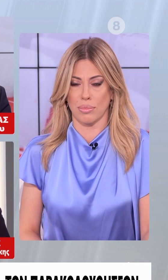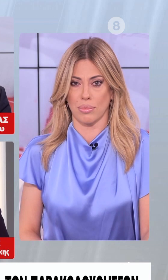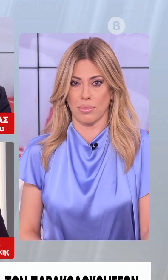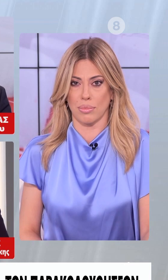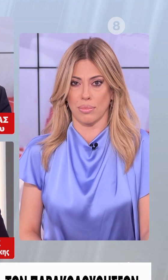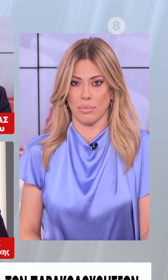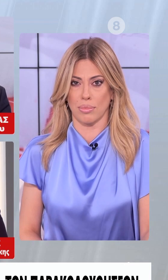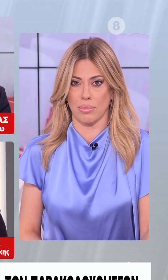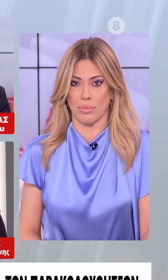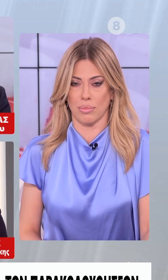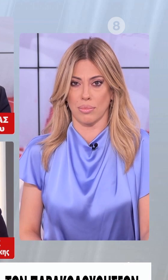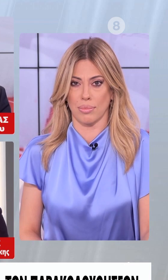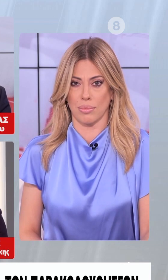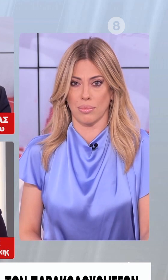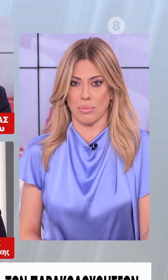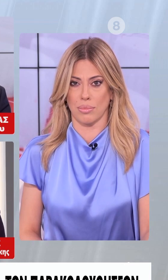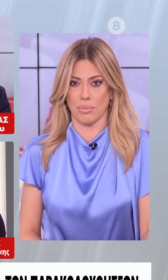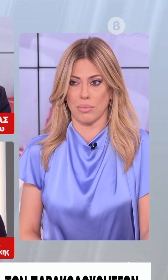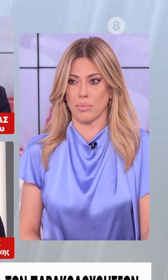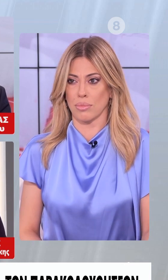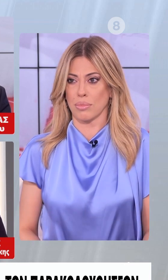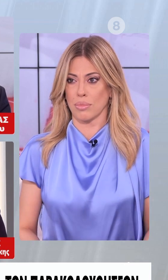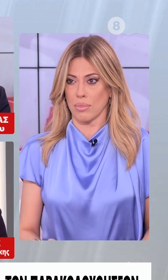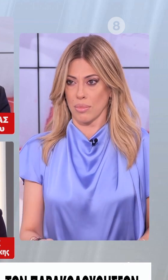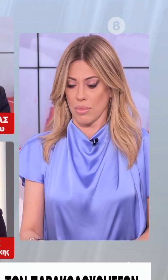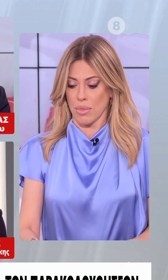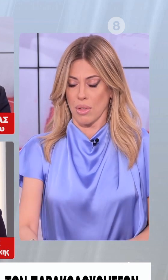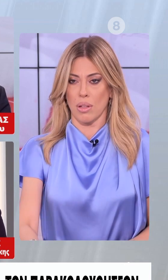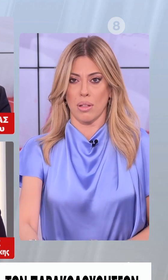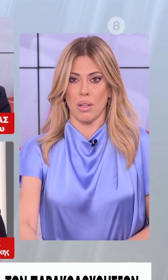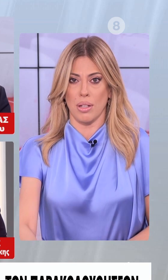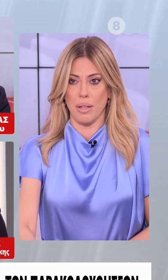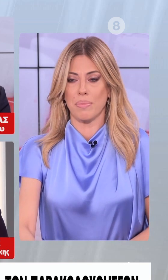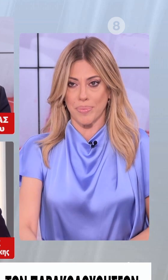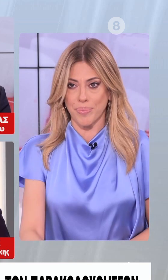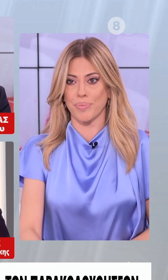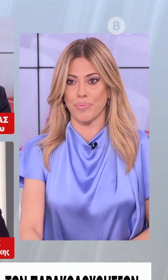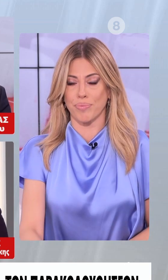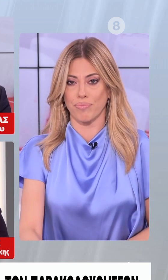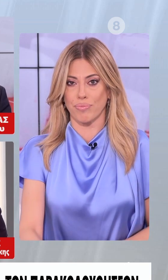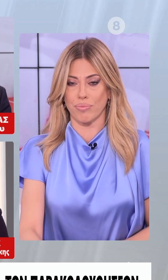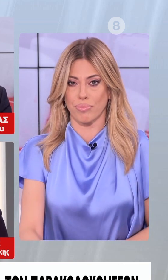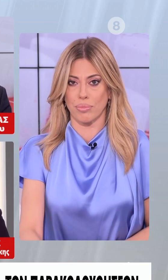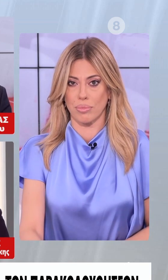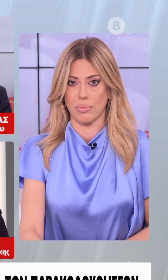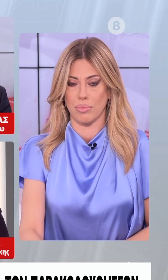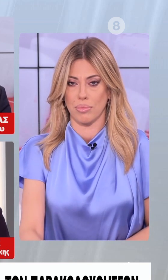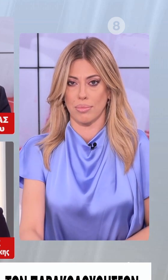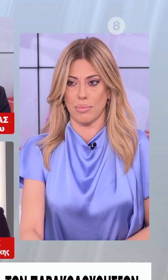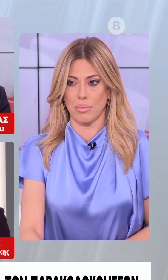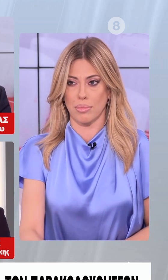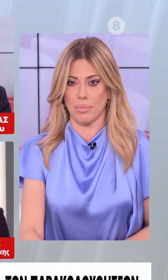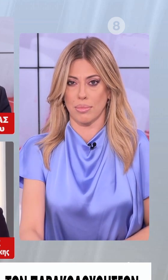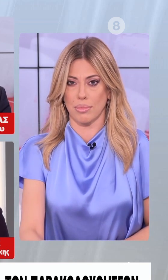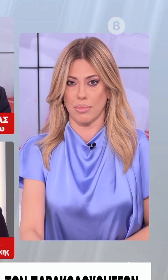μέρα που πήγε στο Μαξίμου, διόρισε τον κύριο Κοντολέοντα και έκανε τροπολογία για να μην έχει πτυχίο. Ακαδημαϊκού επίπεδου, για να βάλει το δικό του άνθρωπο. Αυτά τα έκανε ο